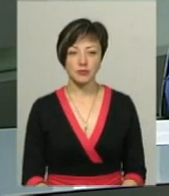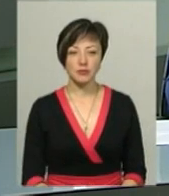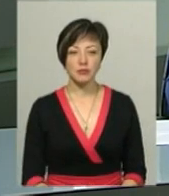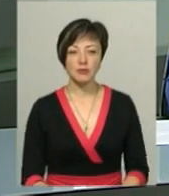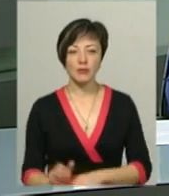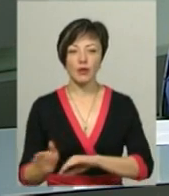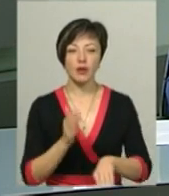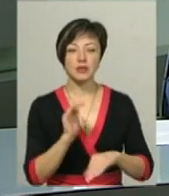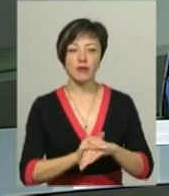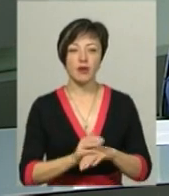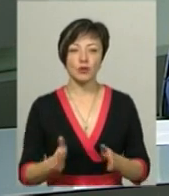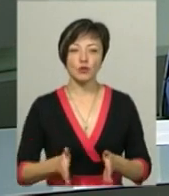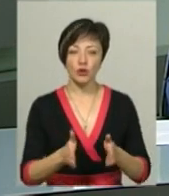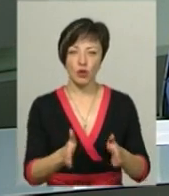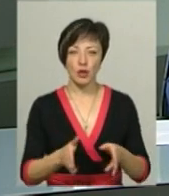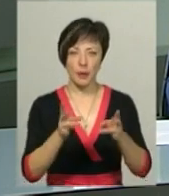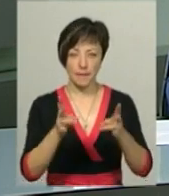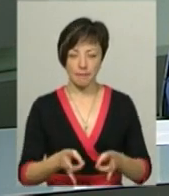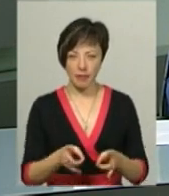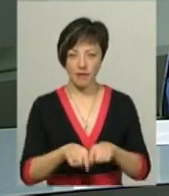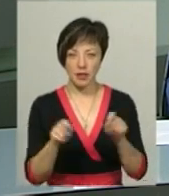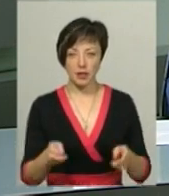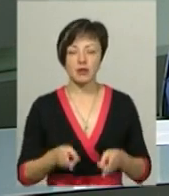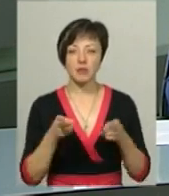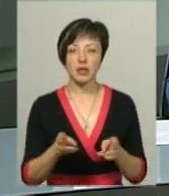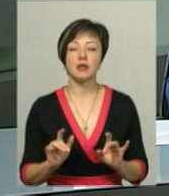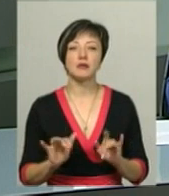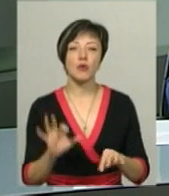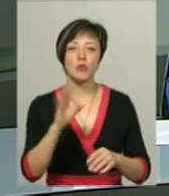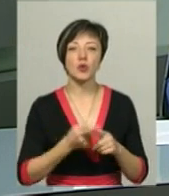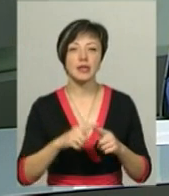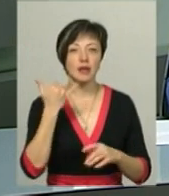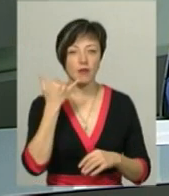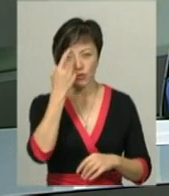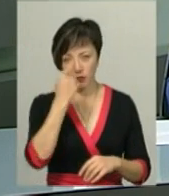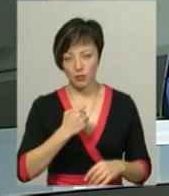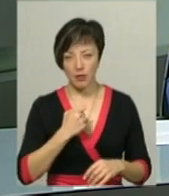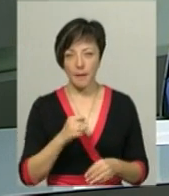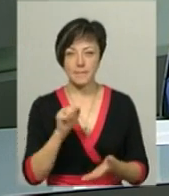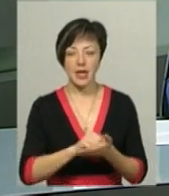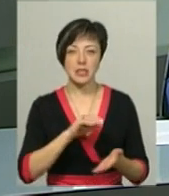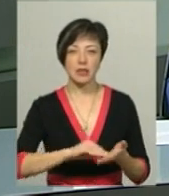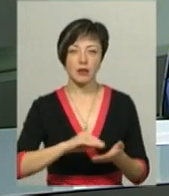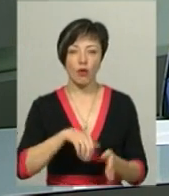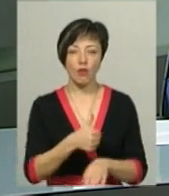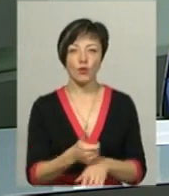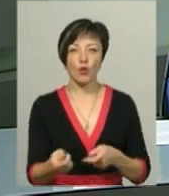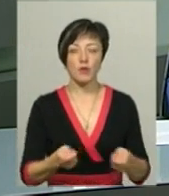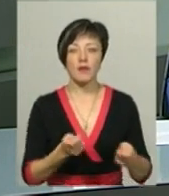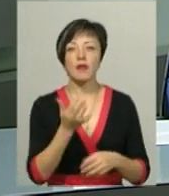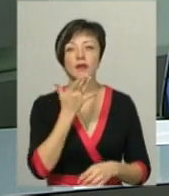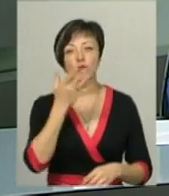За фактом дорожньо-транспортної пригоди відкрите кримінальне провадження. Про це телефоном повідомляє прес-секретар Головного